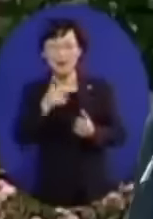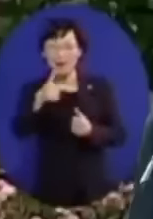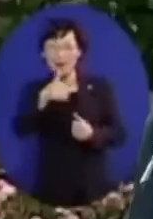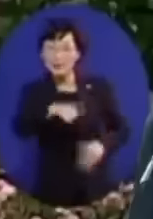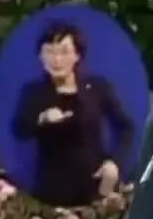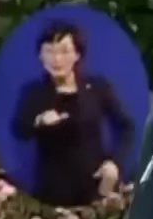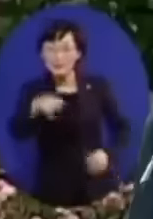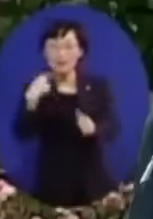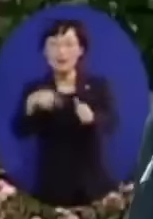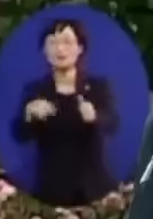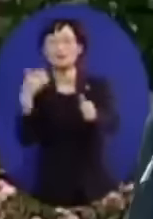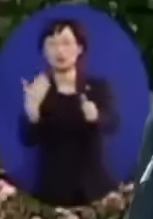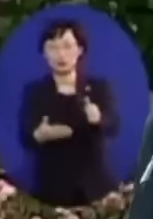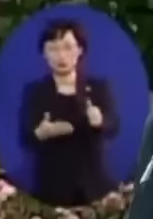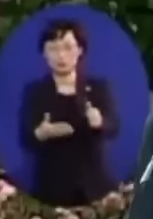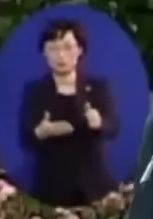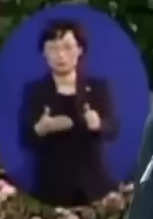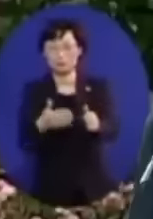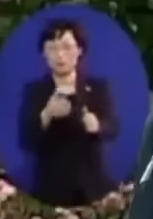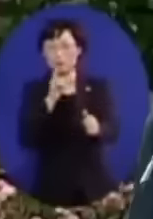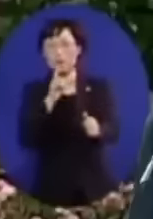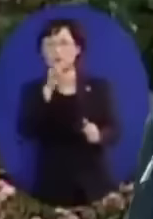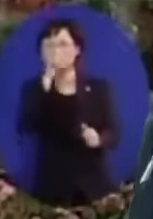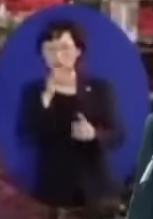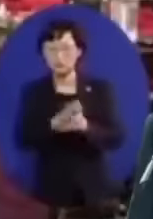말라고 가르치겠다고 말한 것입니다.